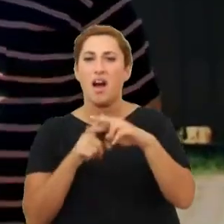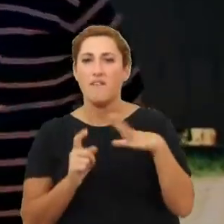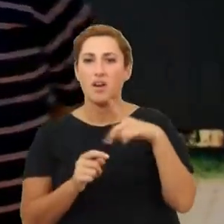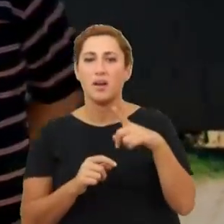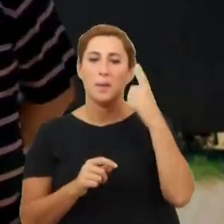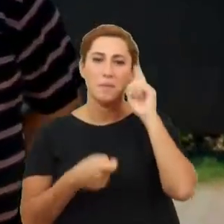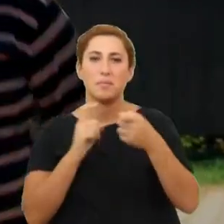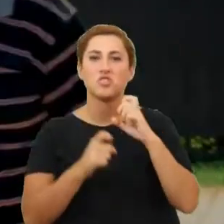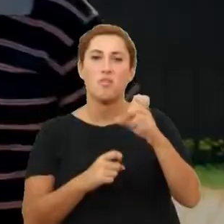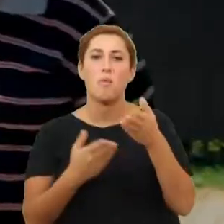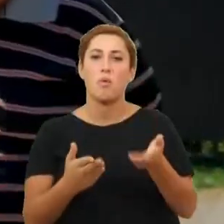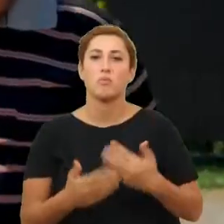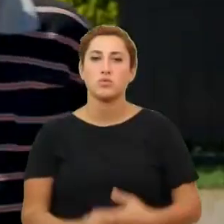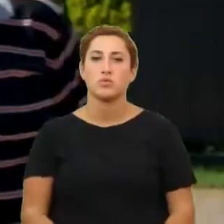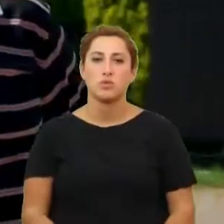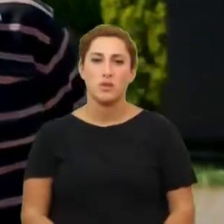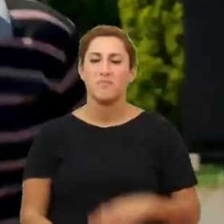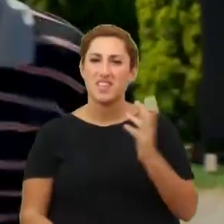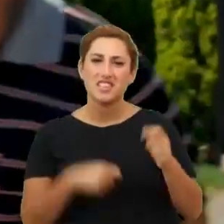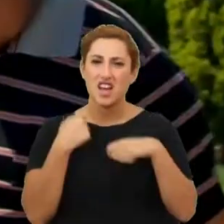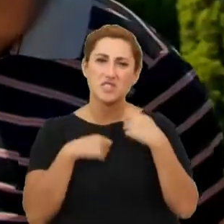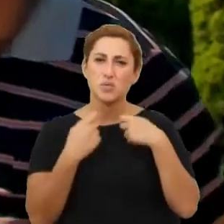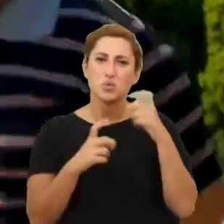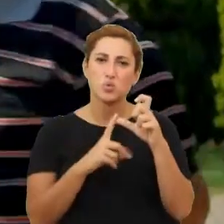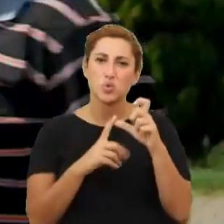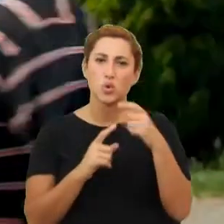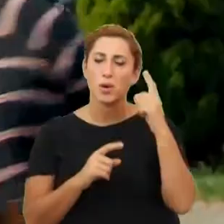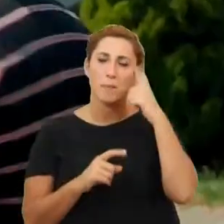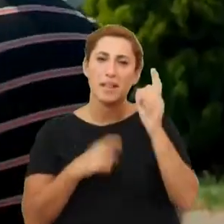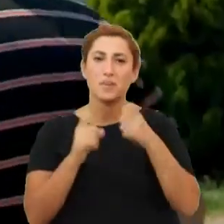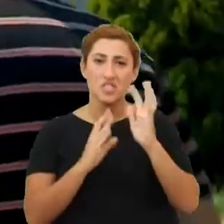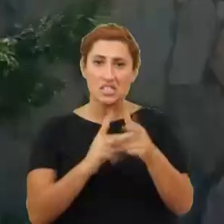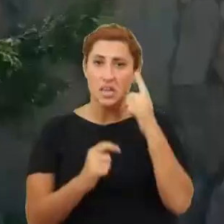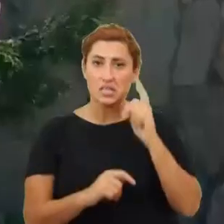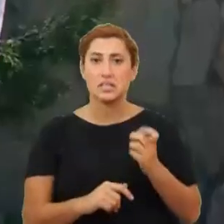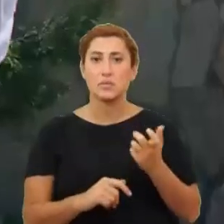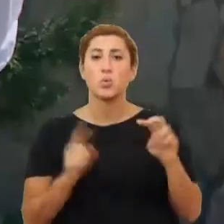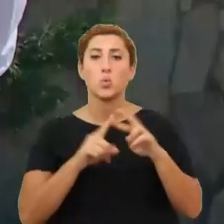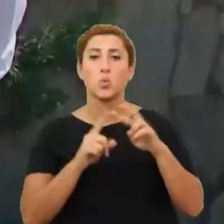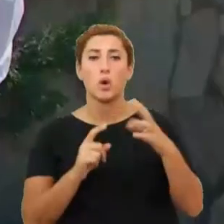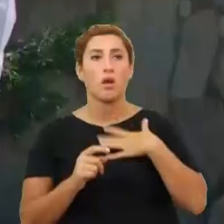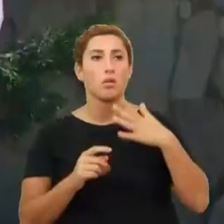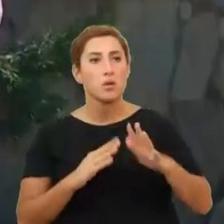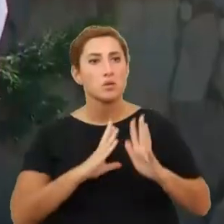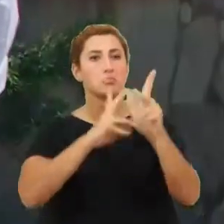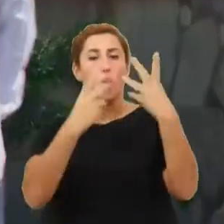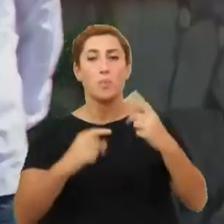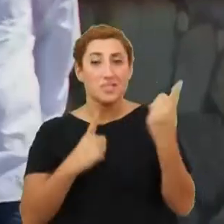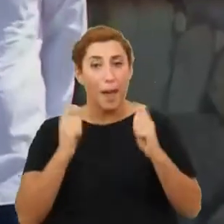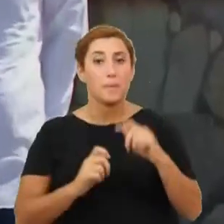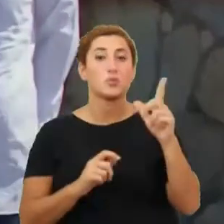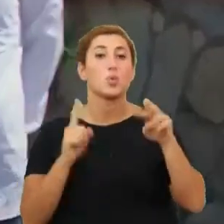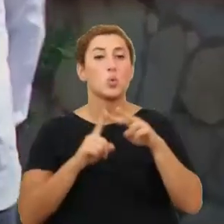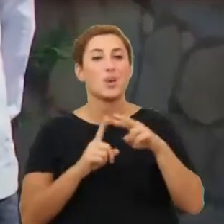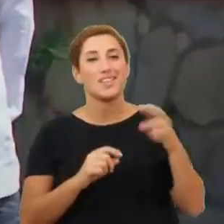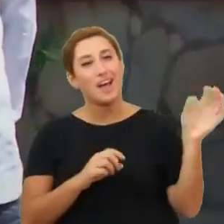Bilmecenin cevabı oymuş ya. Ya ne saçmalıyorsun Şükrü? Bilmecenin sırası mı ya? Nurhan aldı başını gidiyor. Bir şey yapmamız lazım.